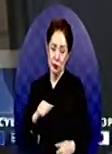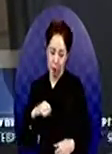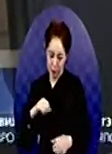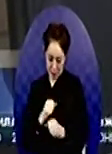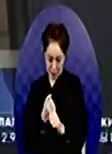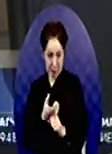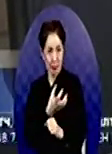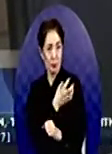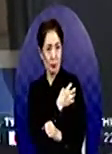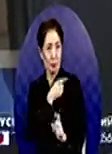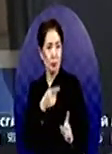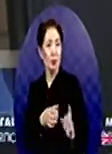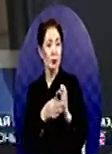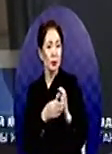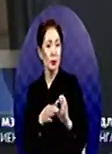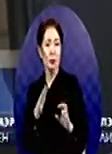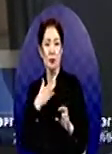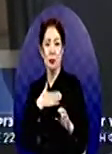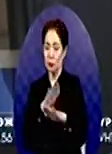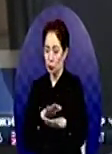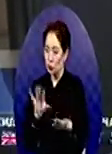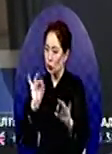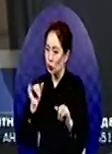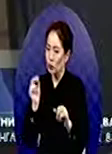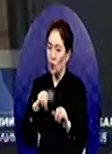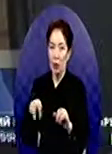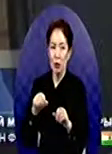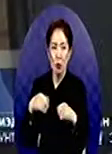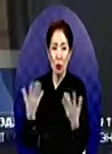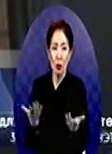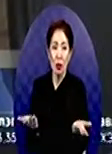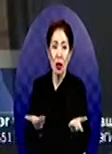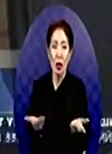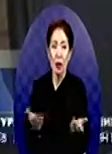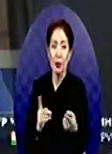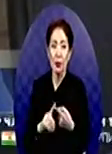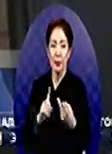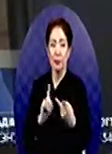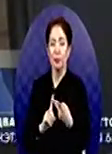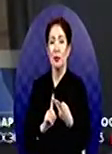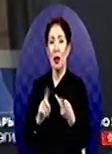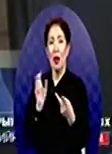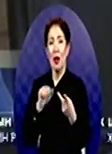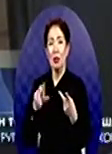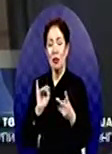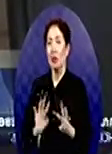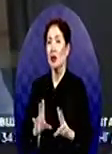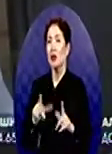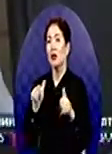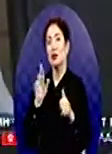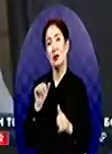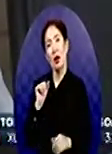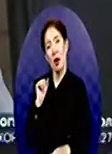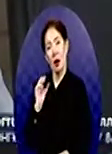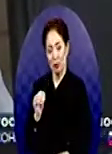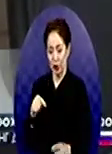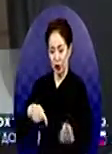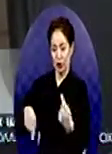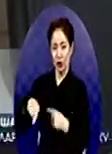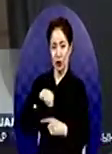бол яг манай сурагчид юун дээрээ алдаад байгааг бид нар аль алдаагаа яаж сайжруулах вэ гэдэг дээрээ эргэх холбоо